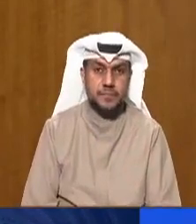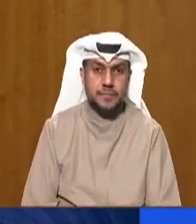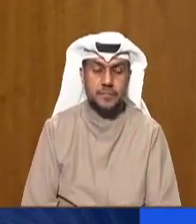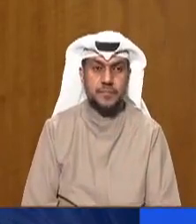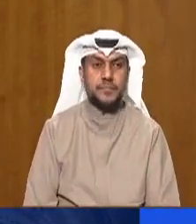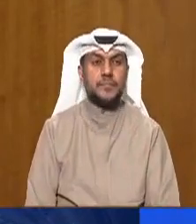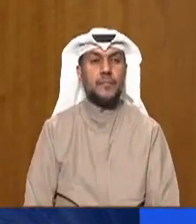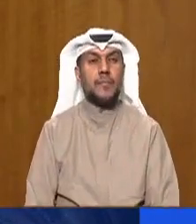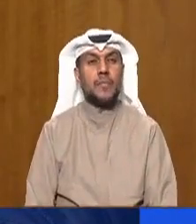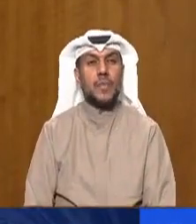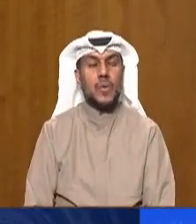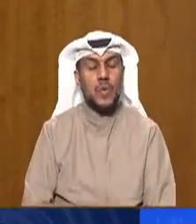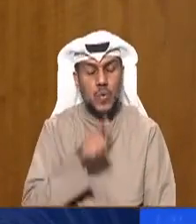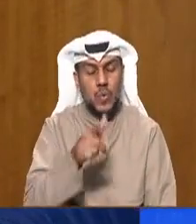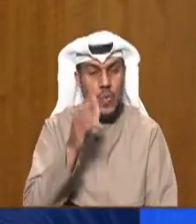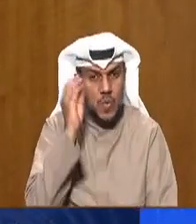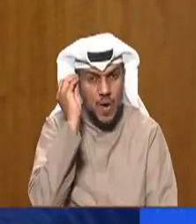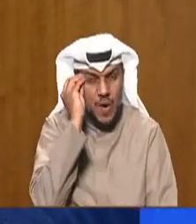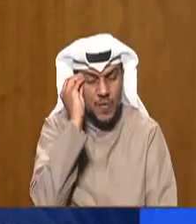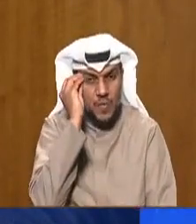وتاريخياً ثبت